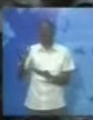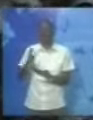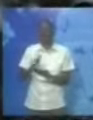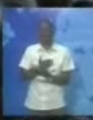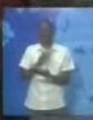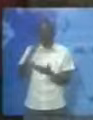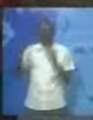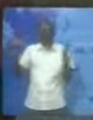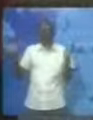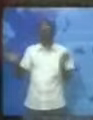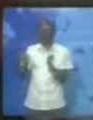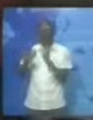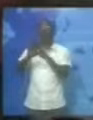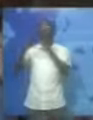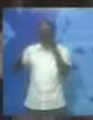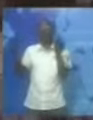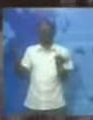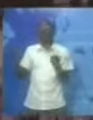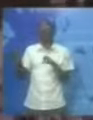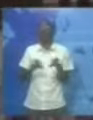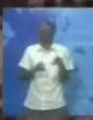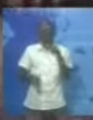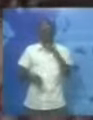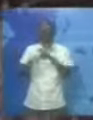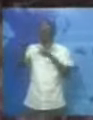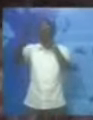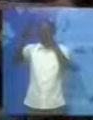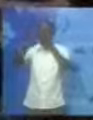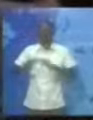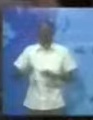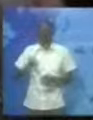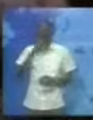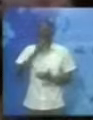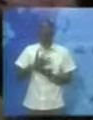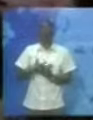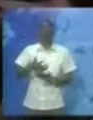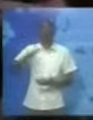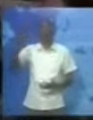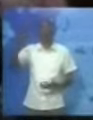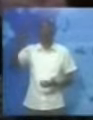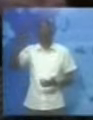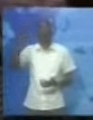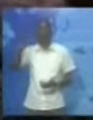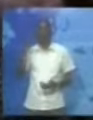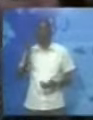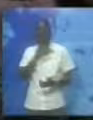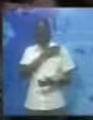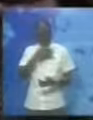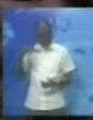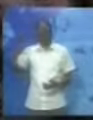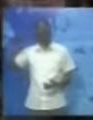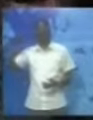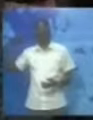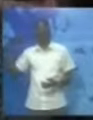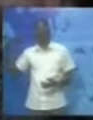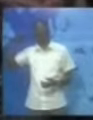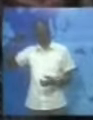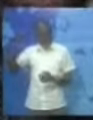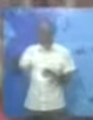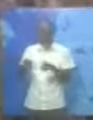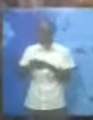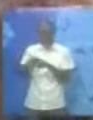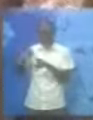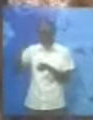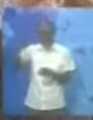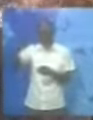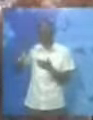La cérémonie d'ouverture qui s'est déroulée au stade du 4 août a été riche en couleurs et en sons. Cette cérémonie a été nourrie aussi par